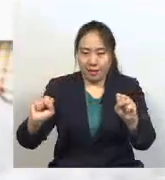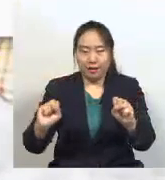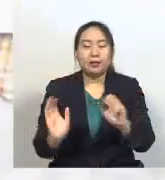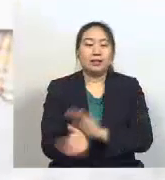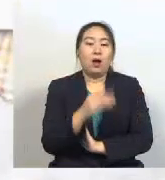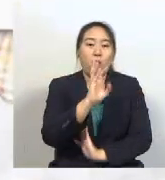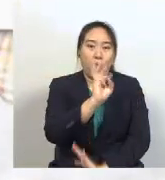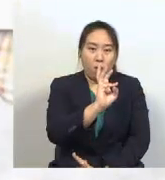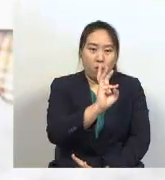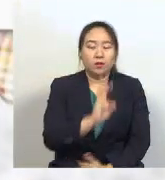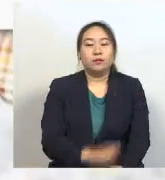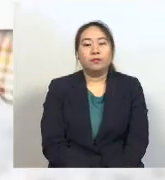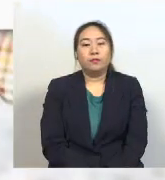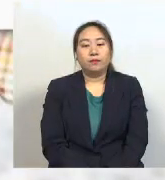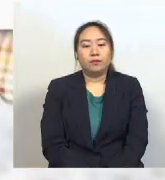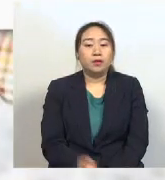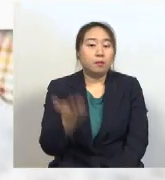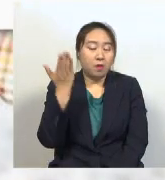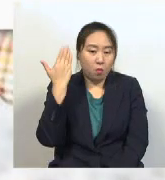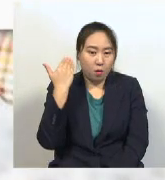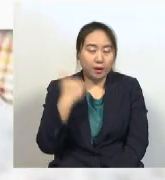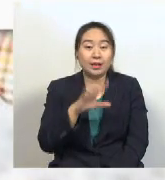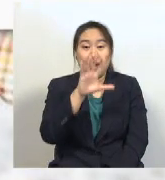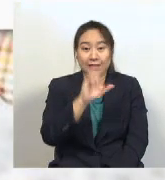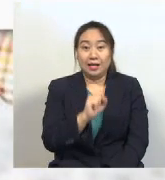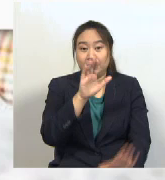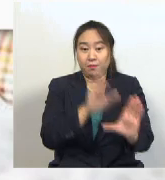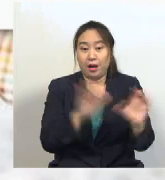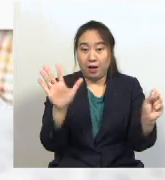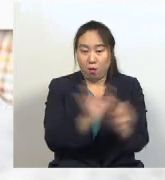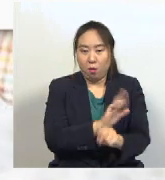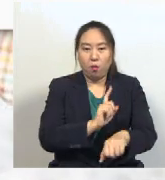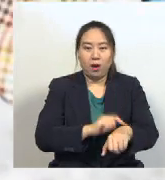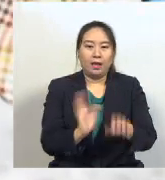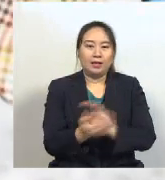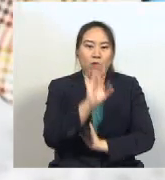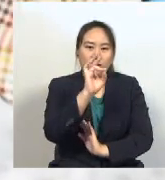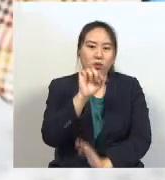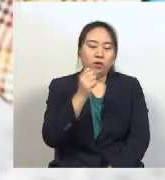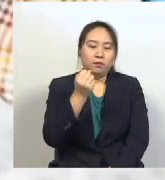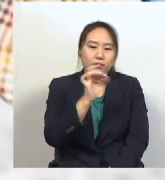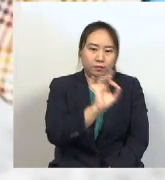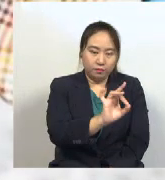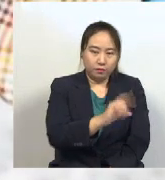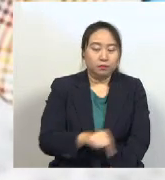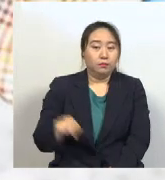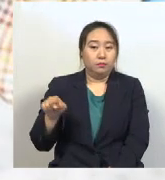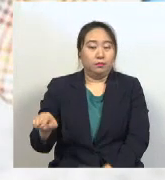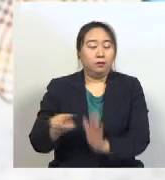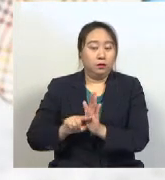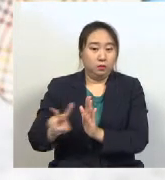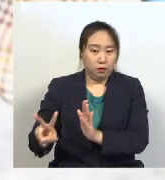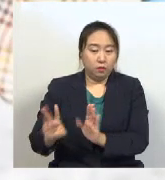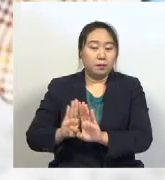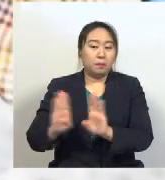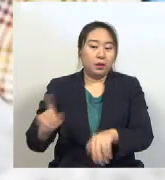า 6:00 น.เมื่อวานนี้เต็ม 500,000 คนตั้งแต่เวลา 7:18 น.ส่วนรอบ2เปิด